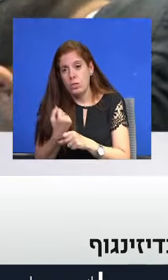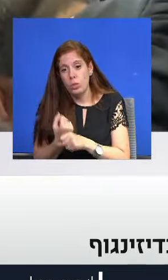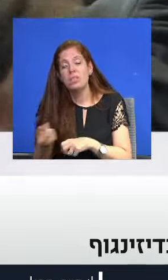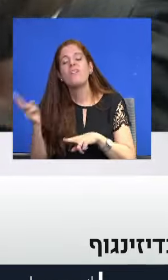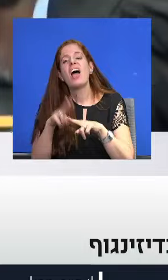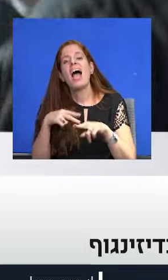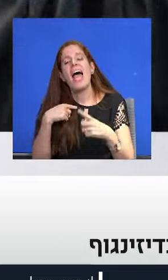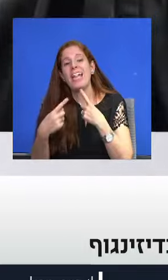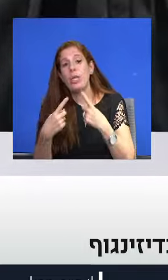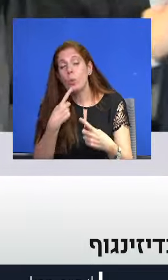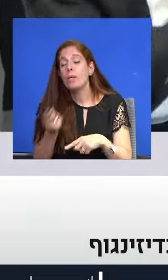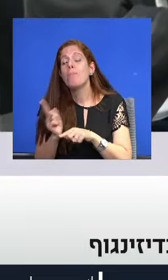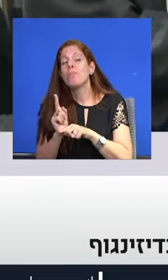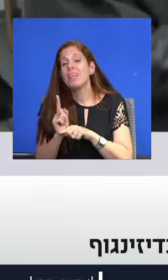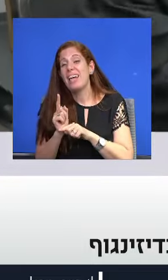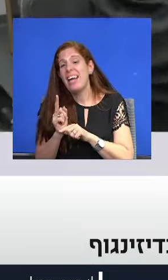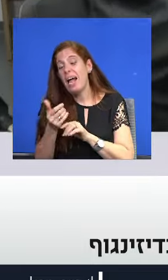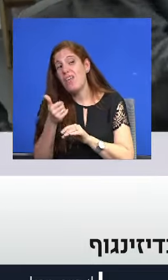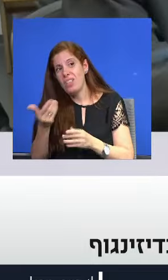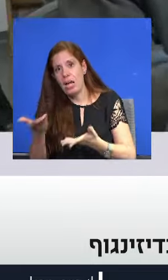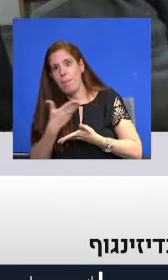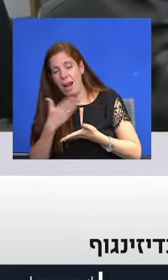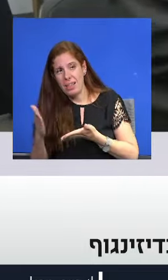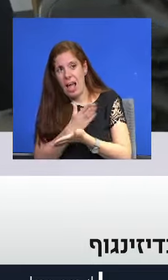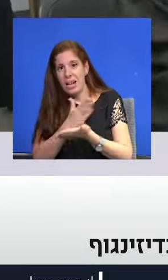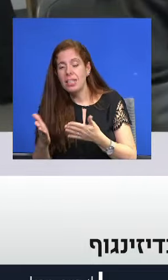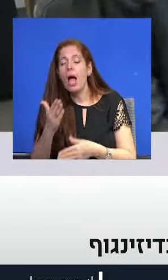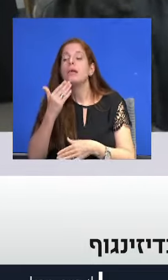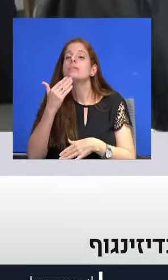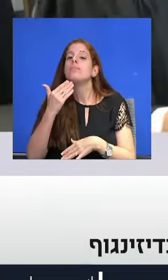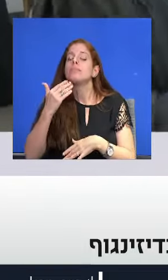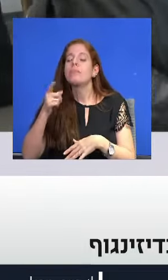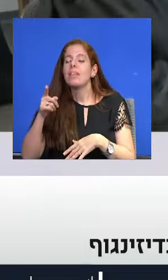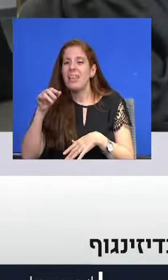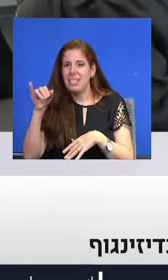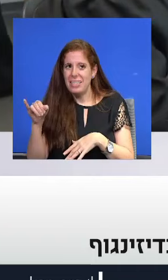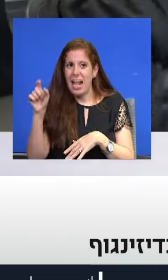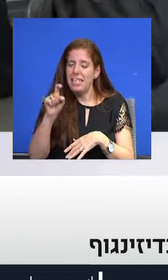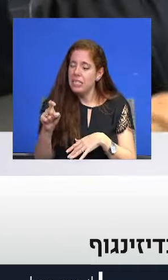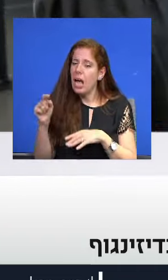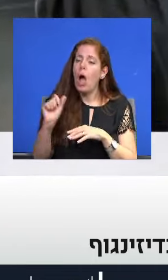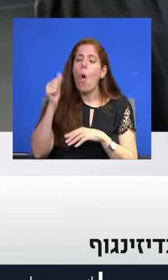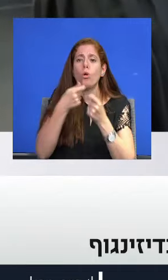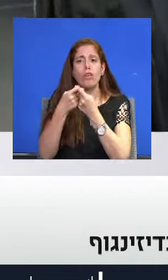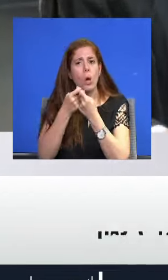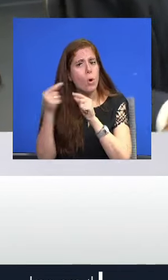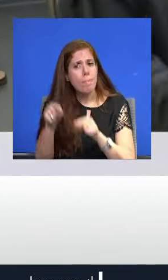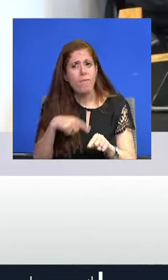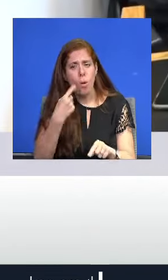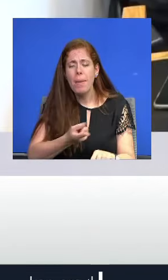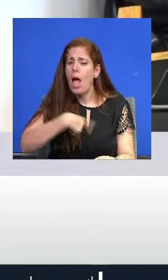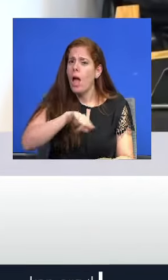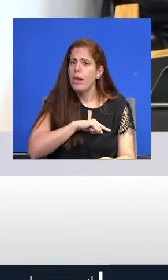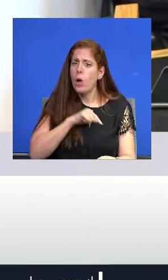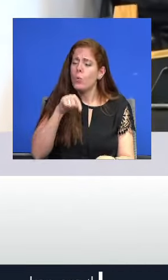הדיון, רגע לפני, כאילו, קצת לפני קבלת ההחלטה, ישראל זעירא, ראש הארגון, בא ואומר לנו, אנחנו כאן,